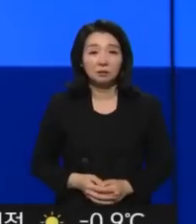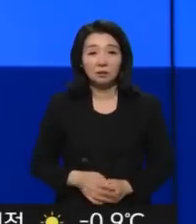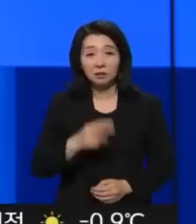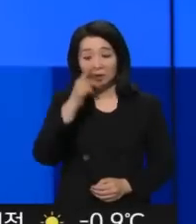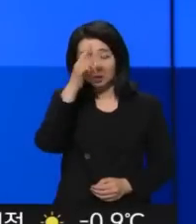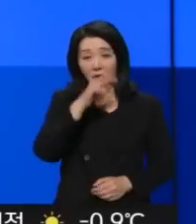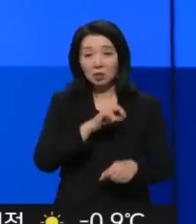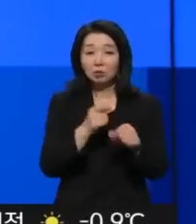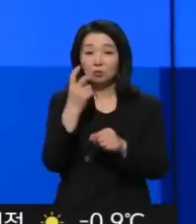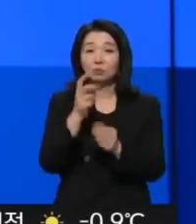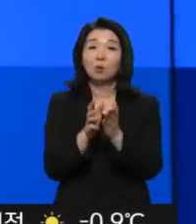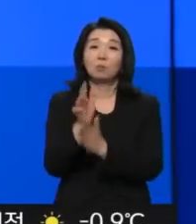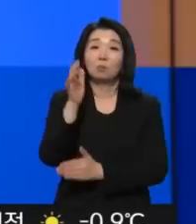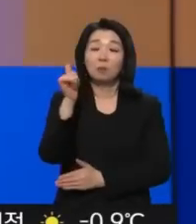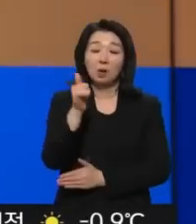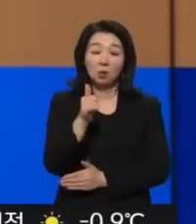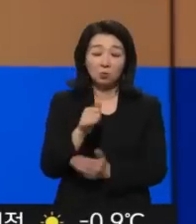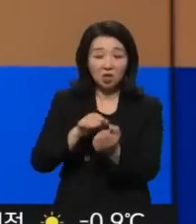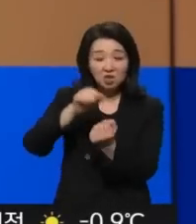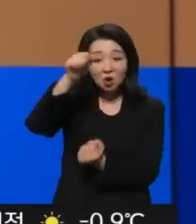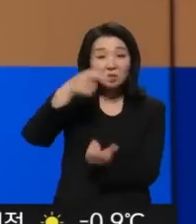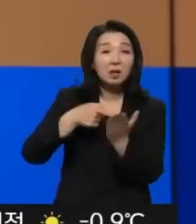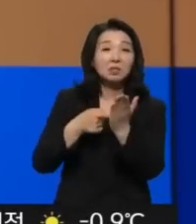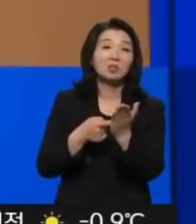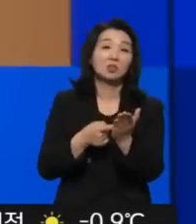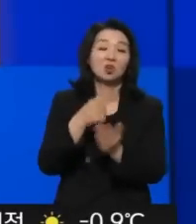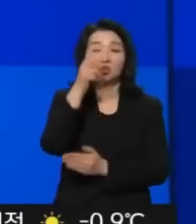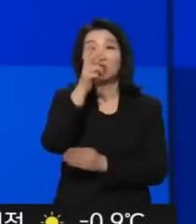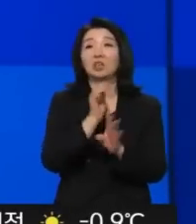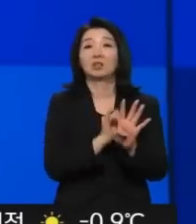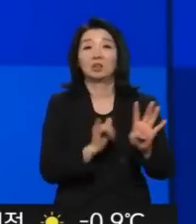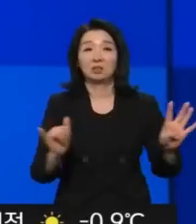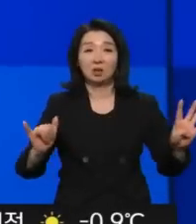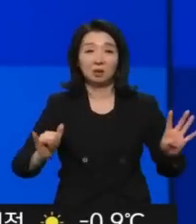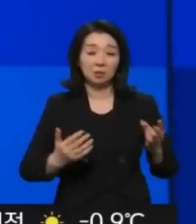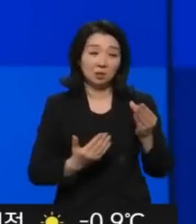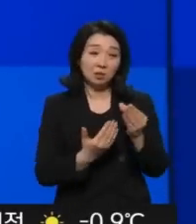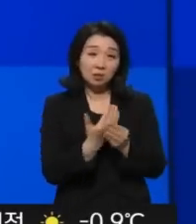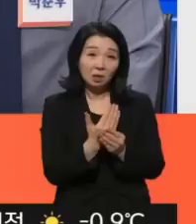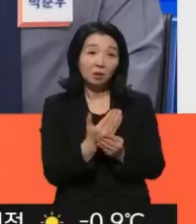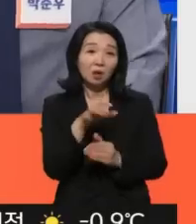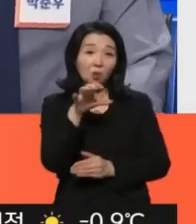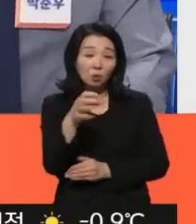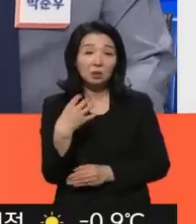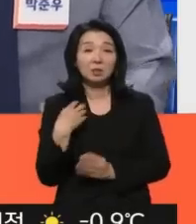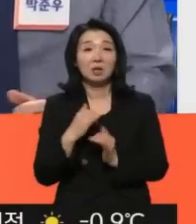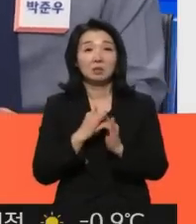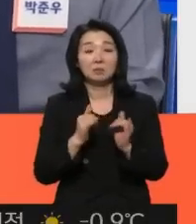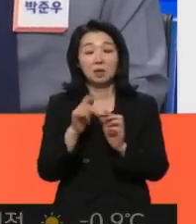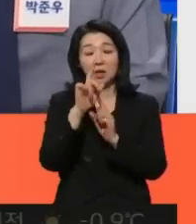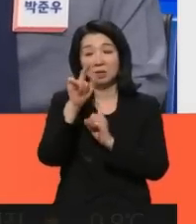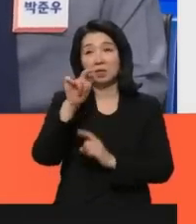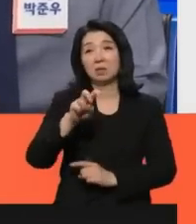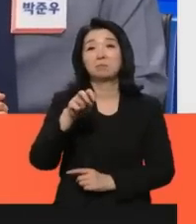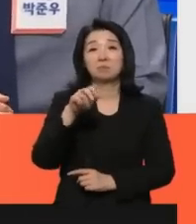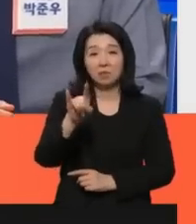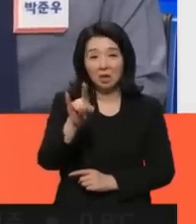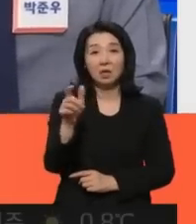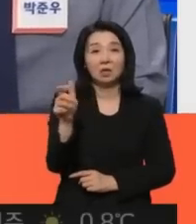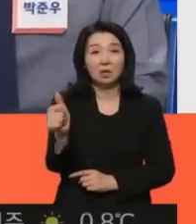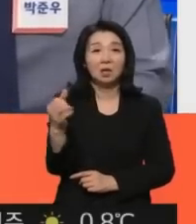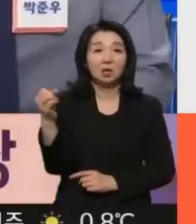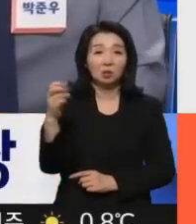오늘 구속영장을 신청한 피의자는 경찰 4명인데요. 참사 당일 현장 책임자였던 임재전